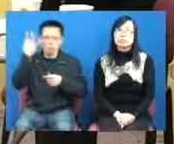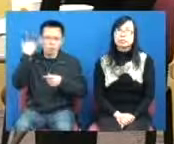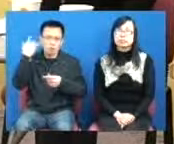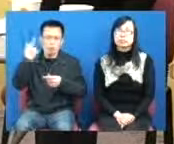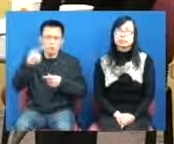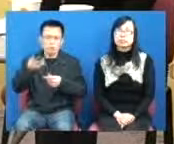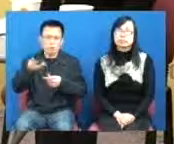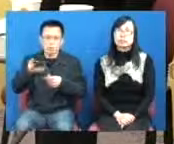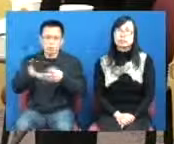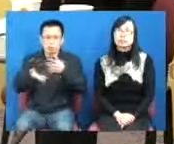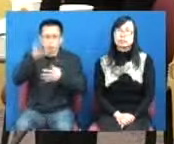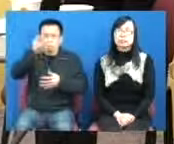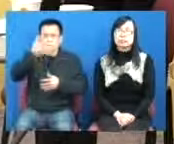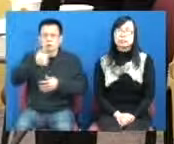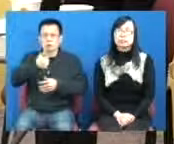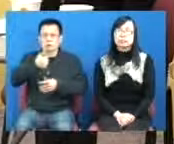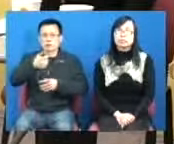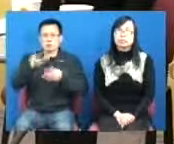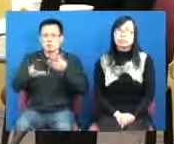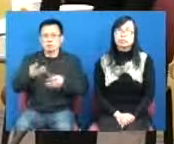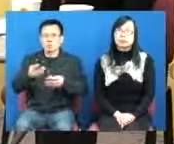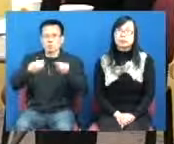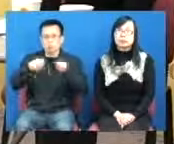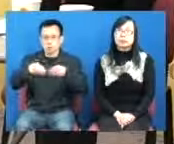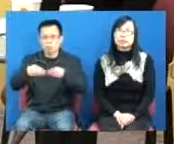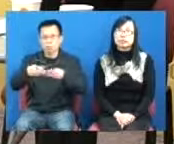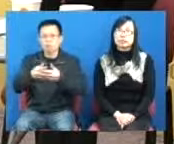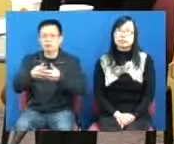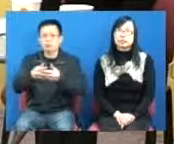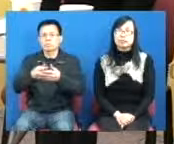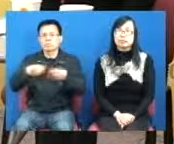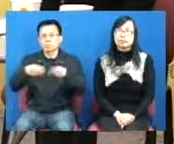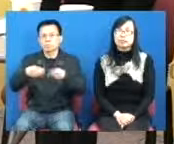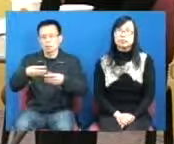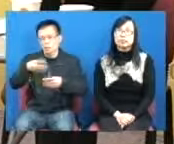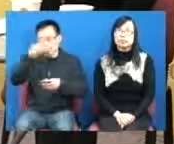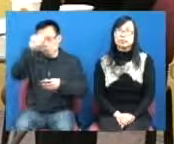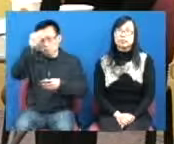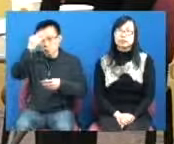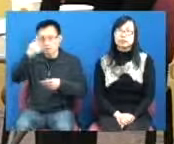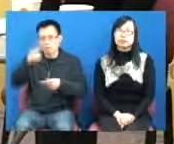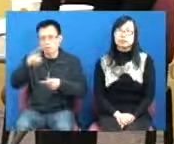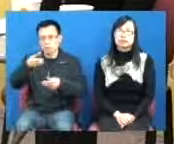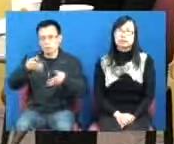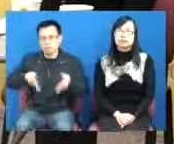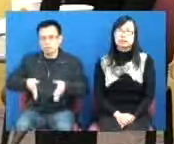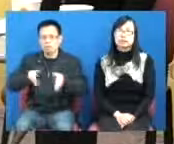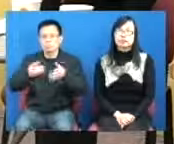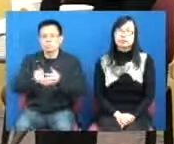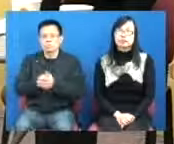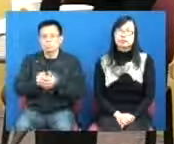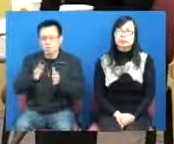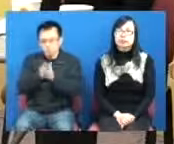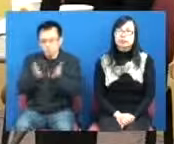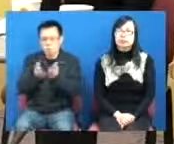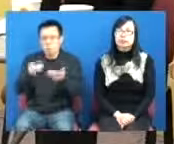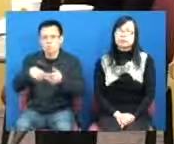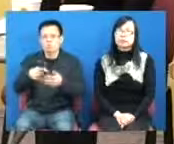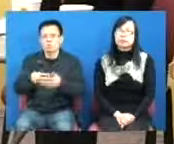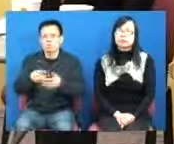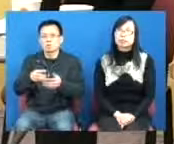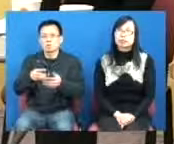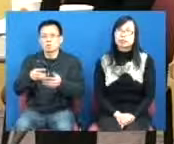上級或者是他那個教育他自己學習的過程中他自己可能在書本上的一些道理